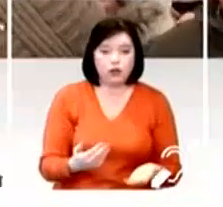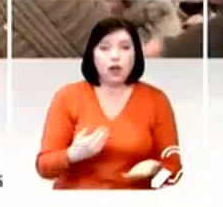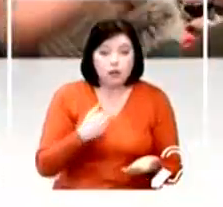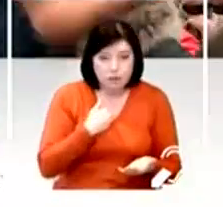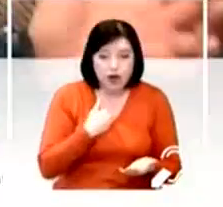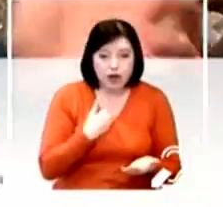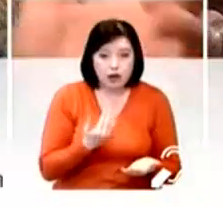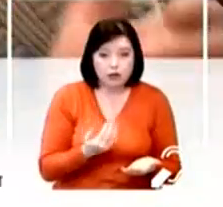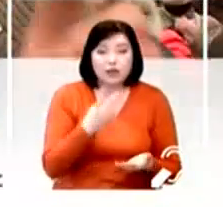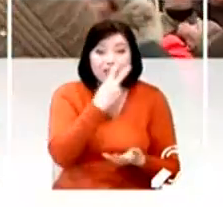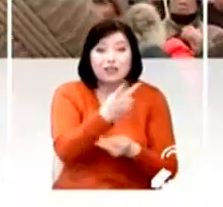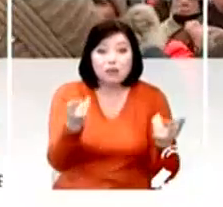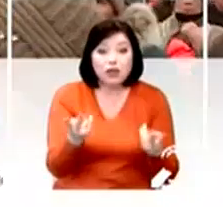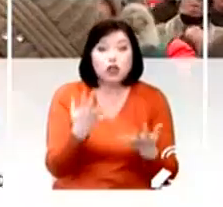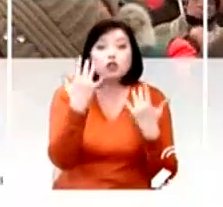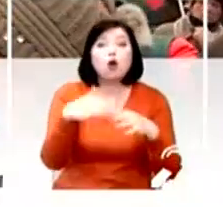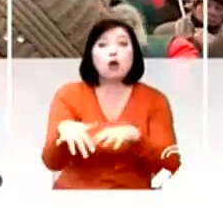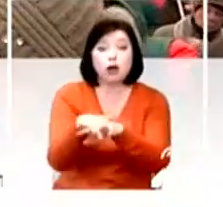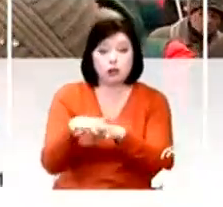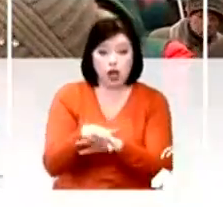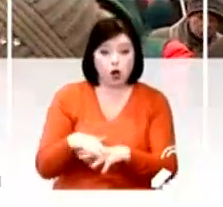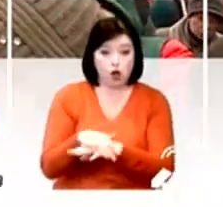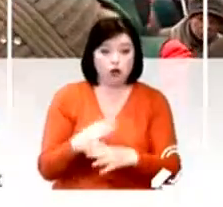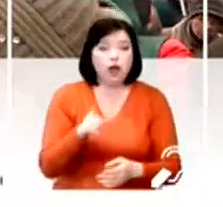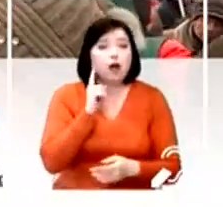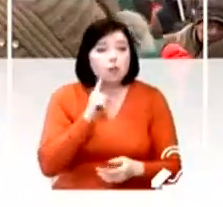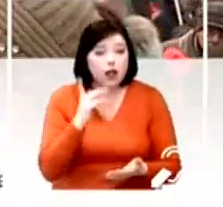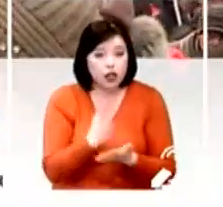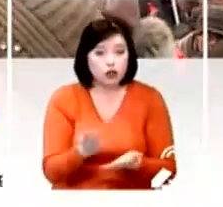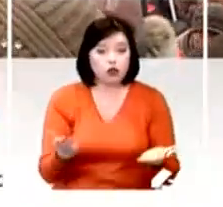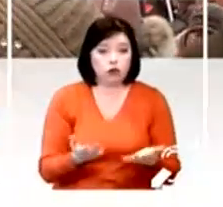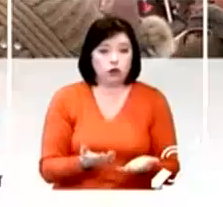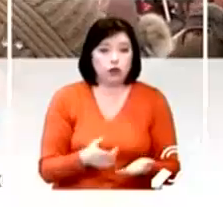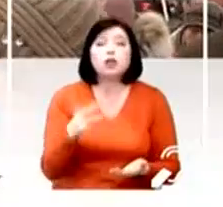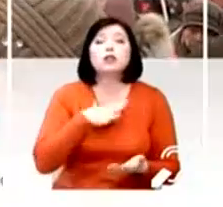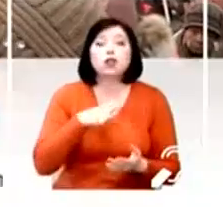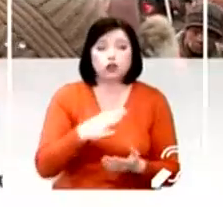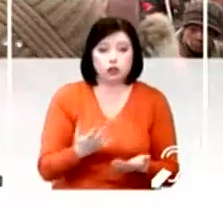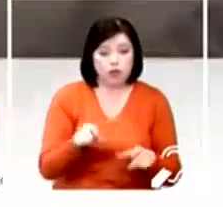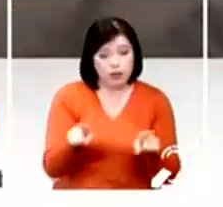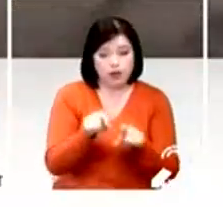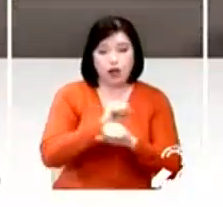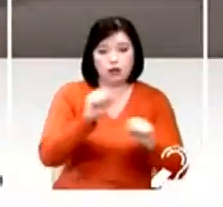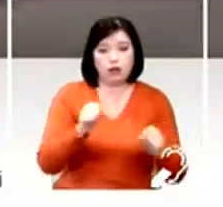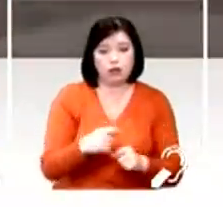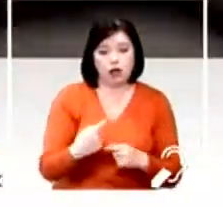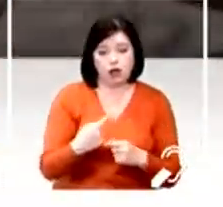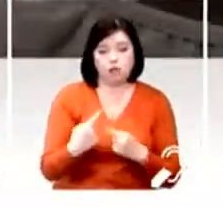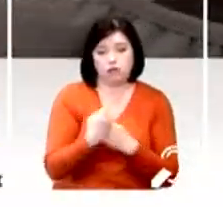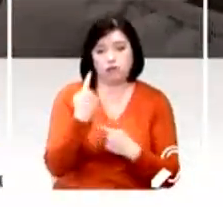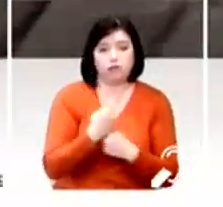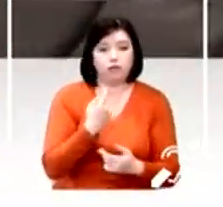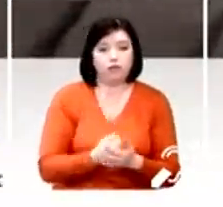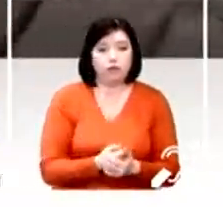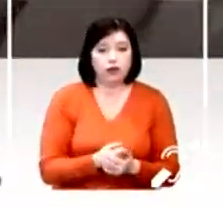oi, exact. Uitați-vă cât norod aici, Ian, și tineri, și... Nu se poate așa. Lumea vine, mai băieți, aici pentru